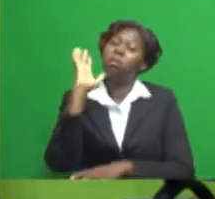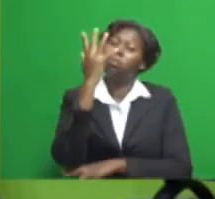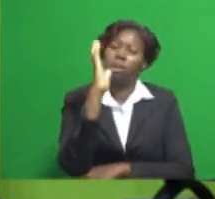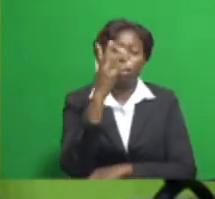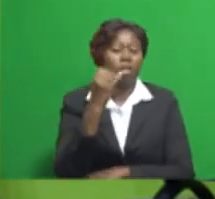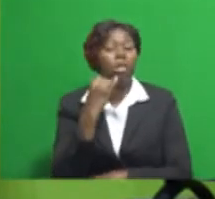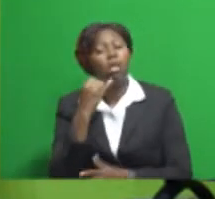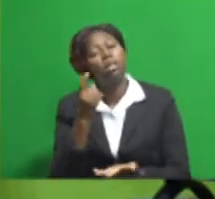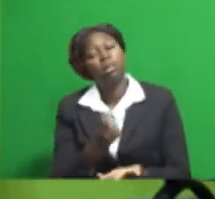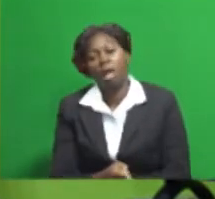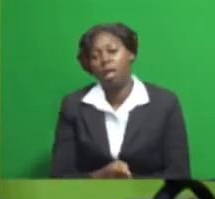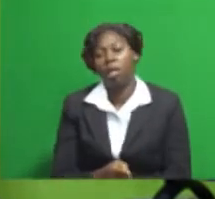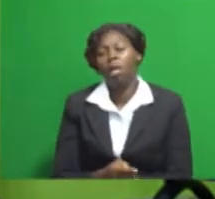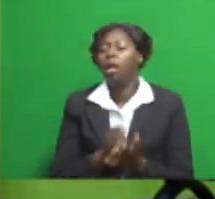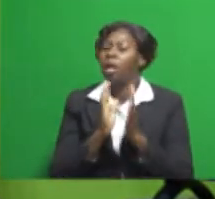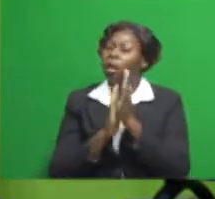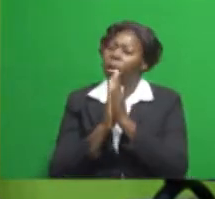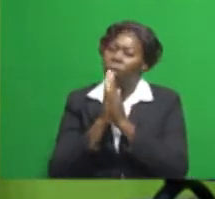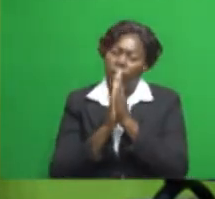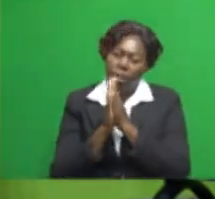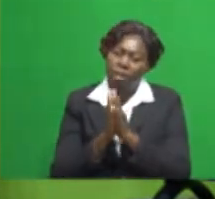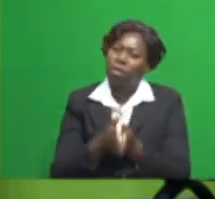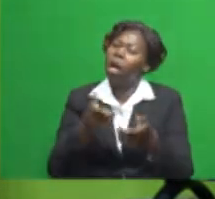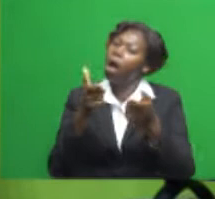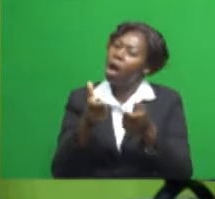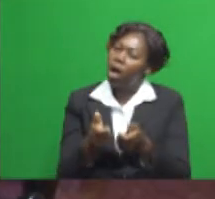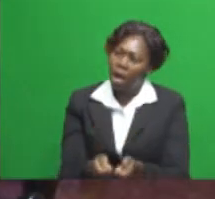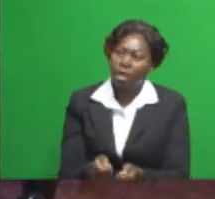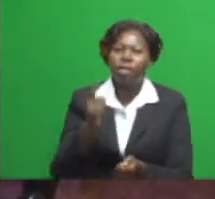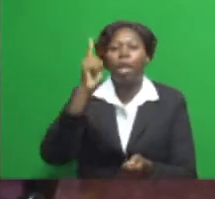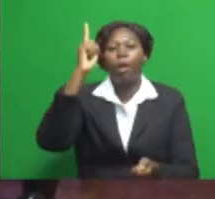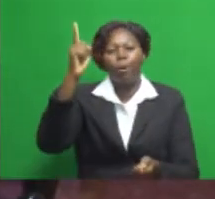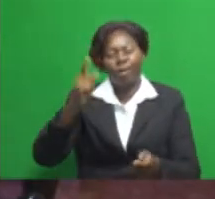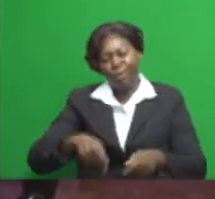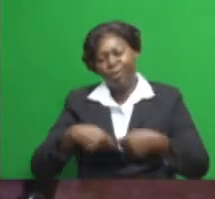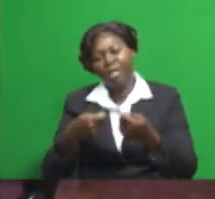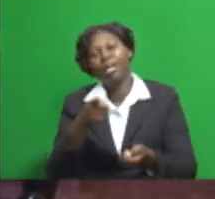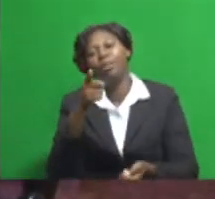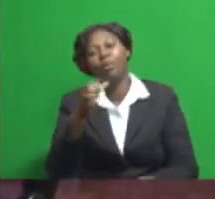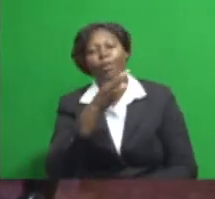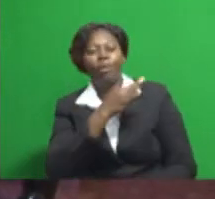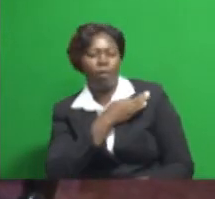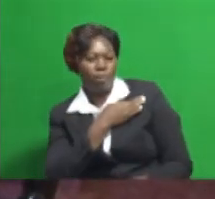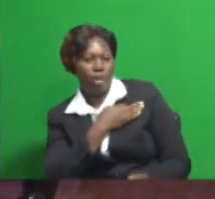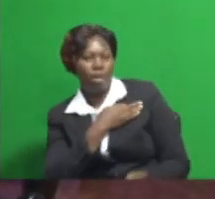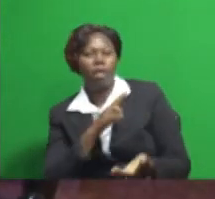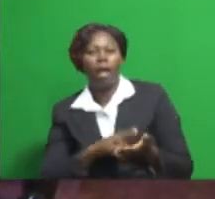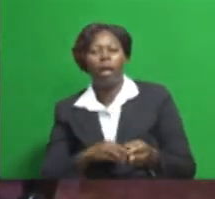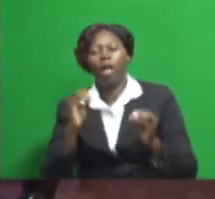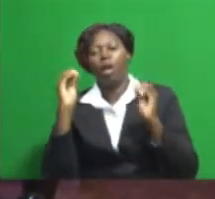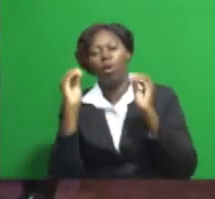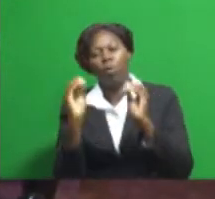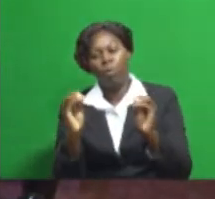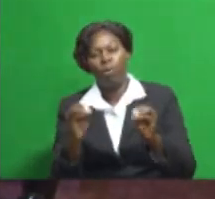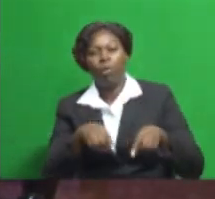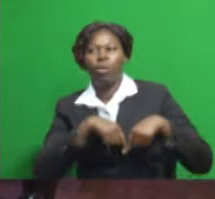izvi. Tikumbire Mwari atipe hana dzinobvuma kuteerera. Hazvina kunaka kuitwa zvakaitwa Senkarebhe. Hazvina